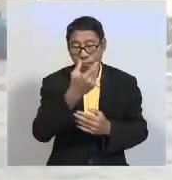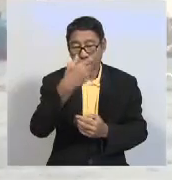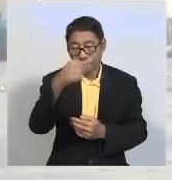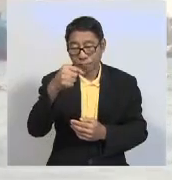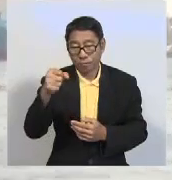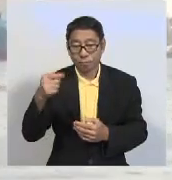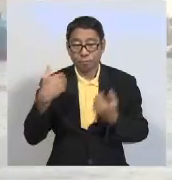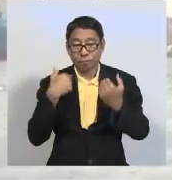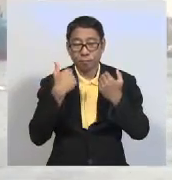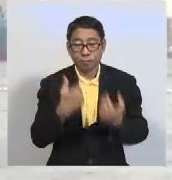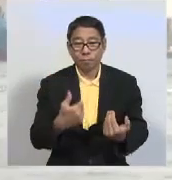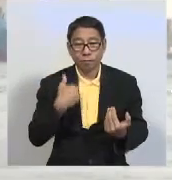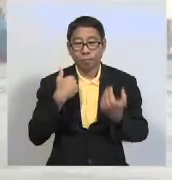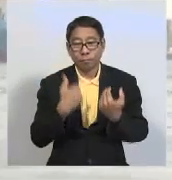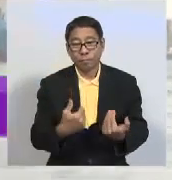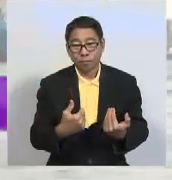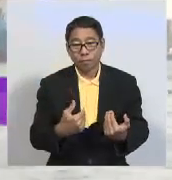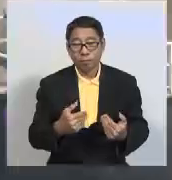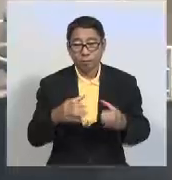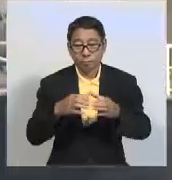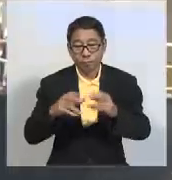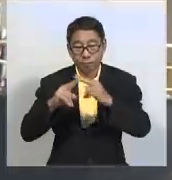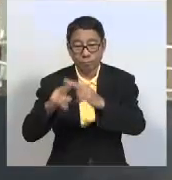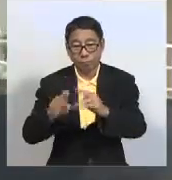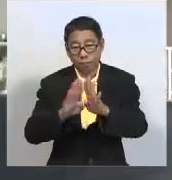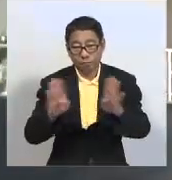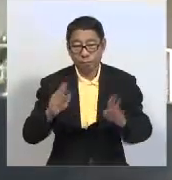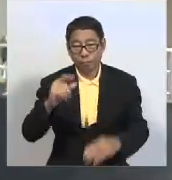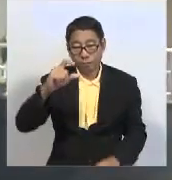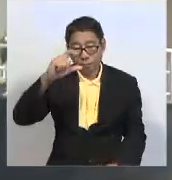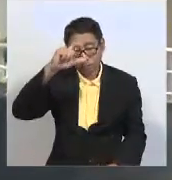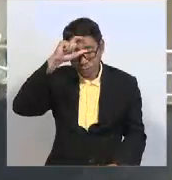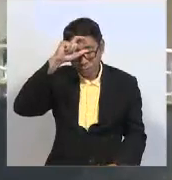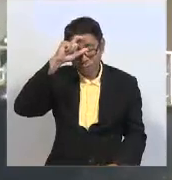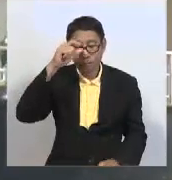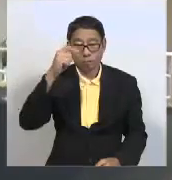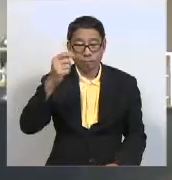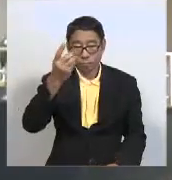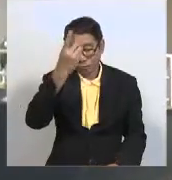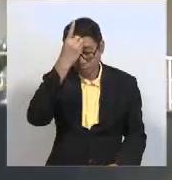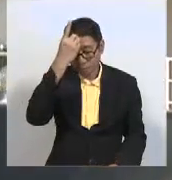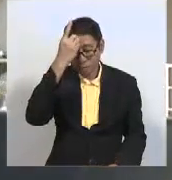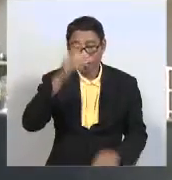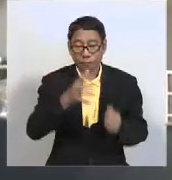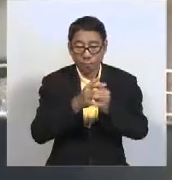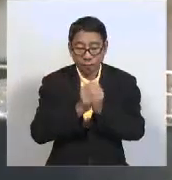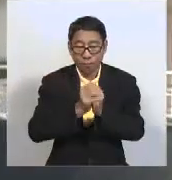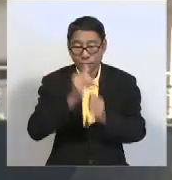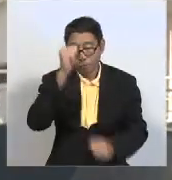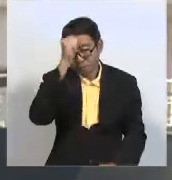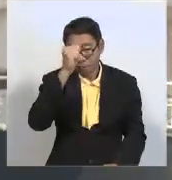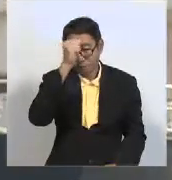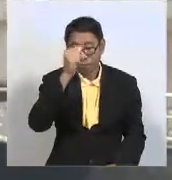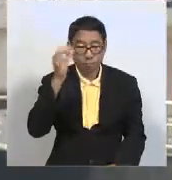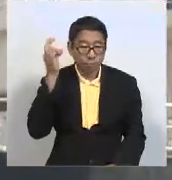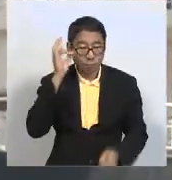ๆและในเร็วๆนี้ค่ะก็จะนำภาคเอกชนไปเปิดตลาดที่ประเทศตุรกีเยอรมันรวมถึงจีนและอินเดียด้วย